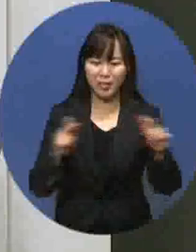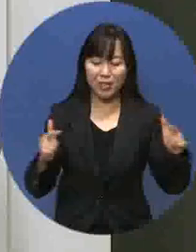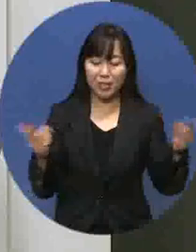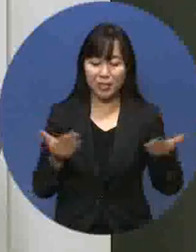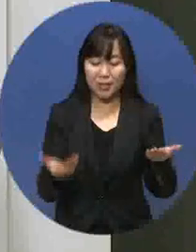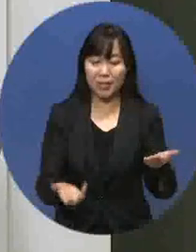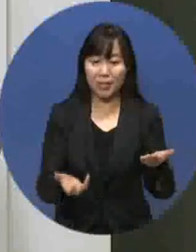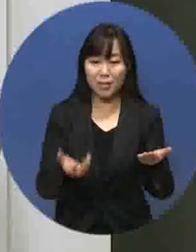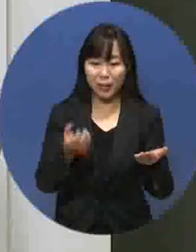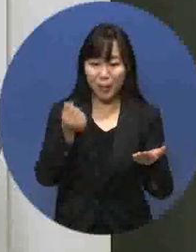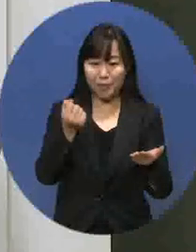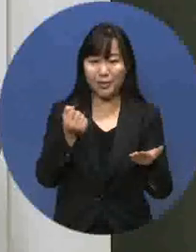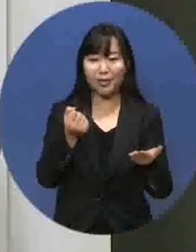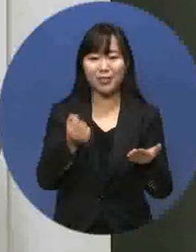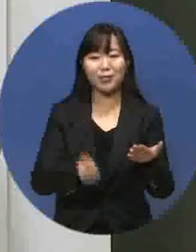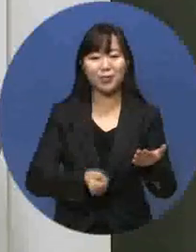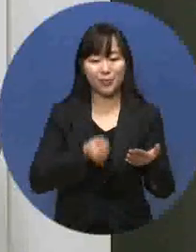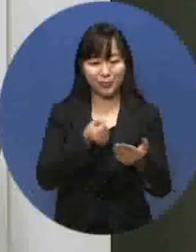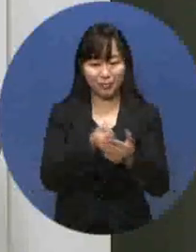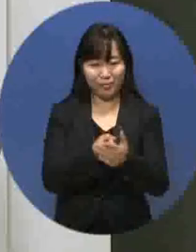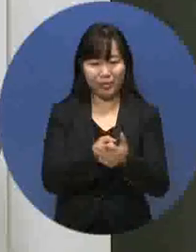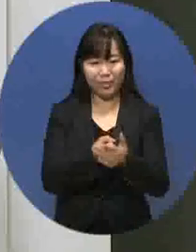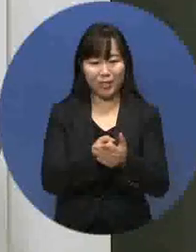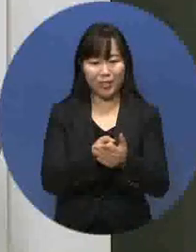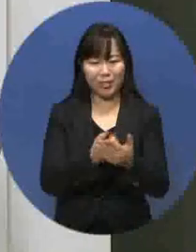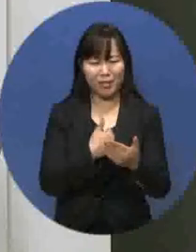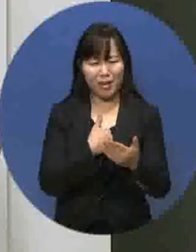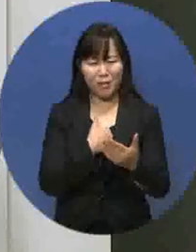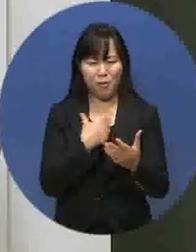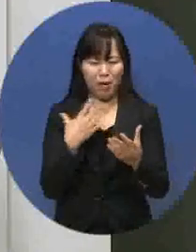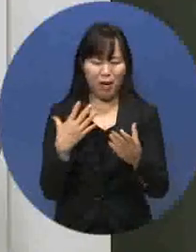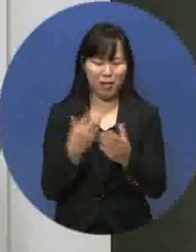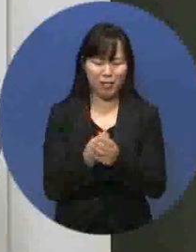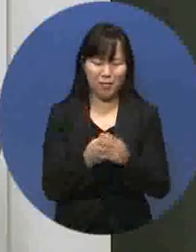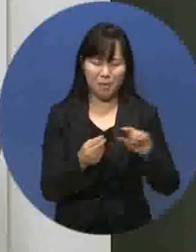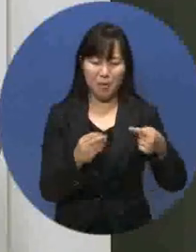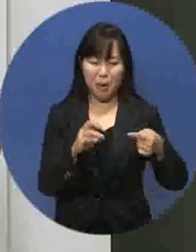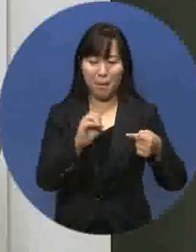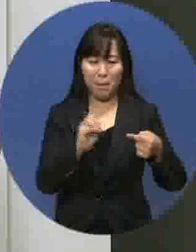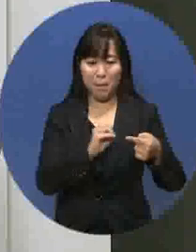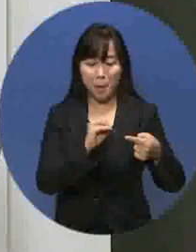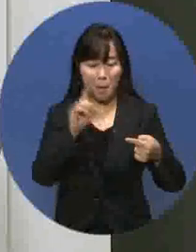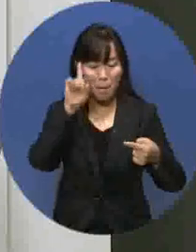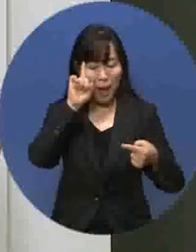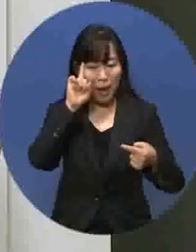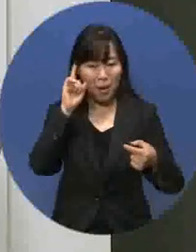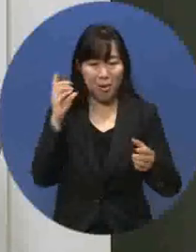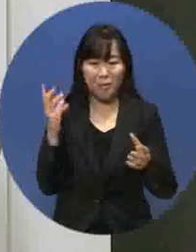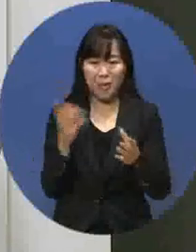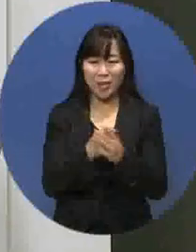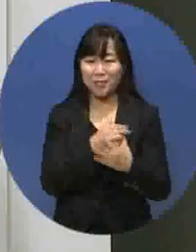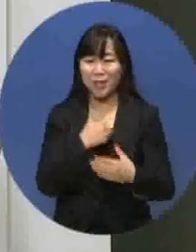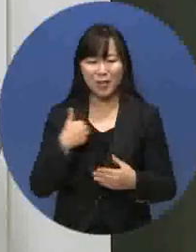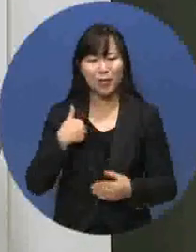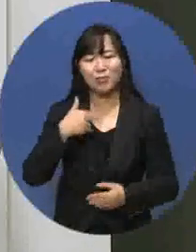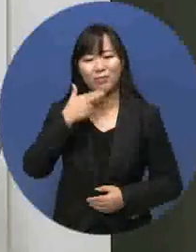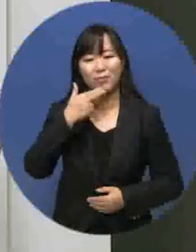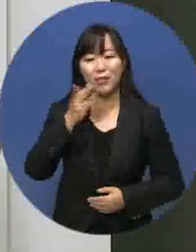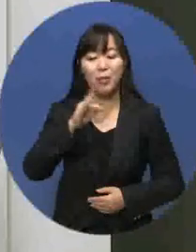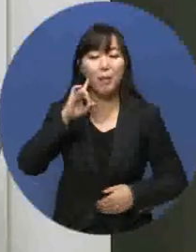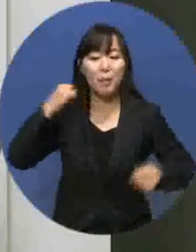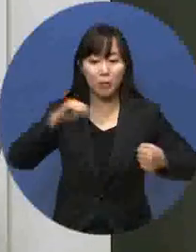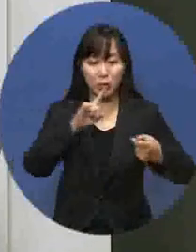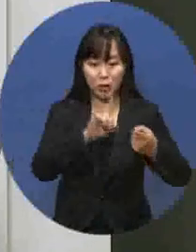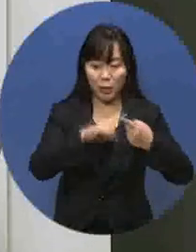가지 직업을 선택해서 자기 직업에 100% 만족하는 분은 없습니다. 그러나 배우는